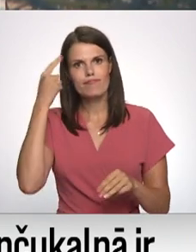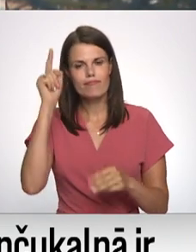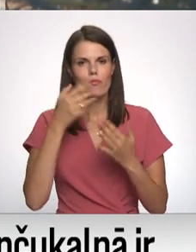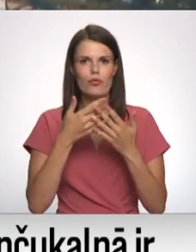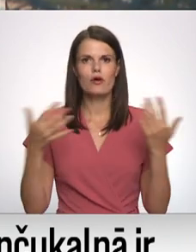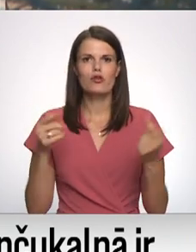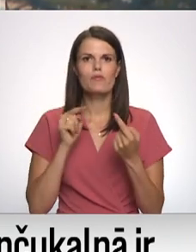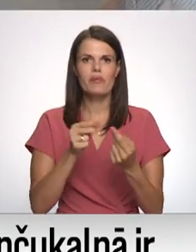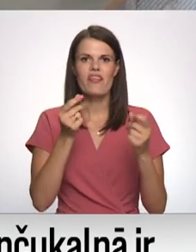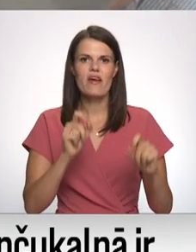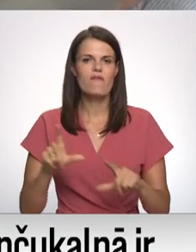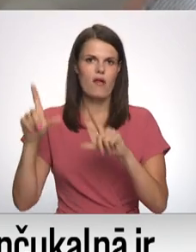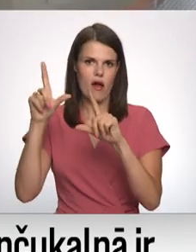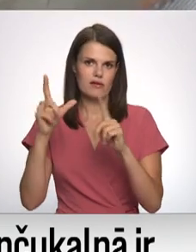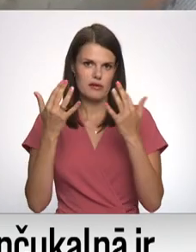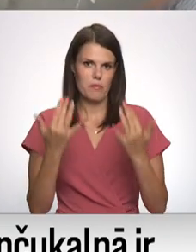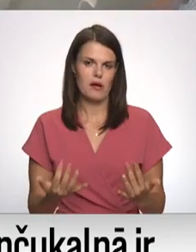Ilja Koziņš.